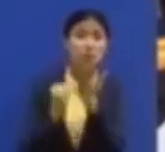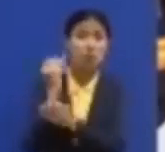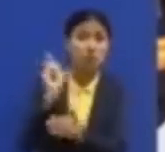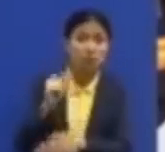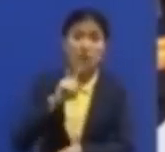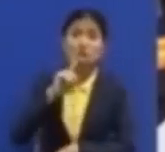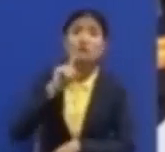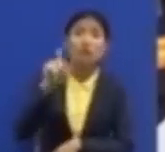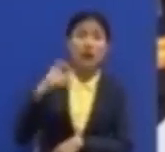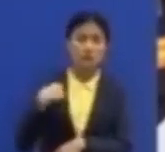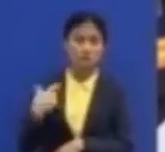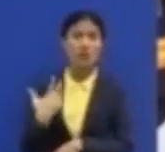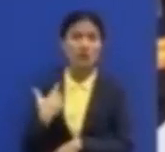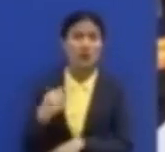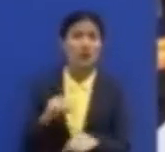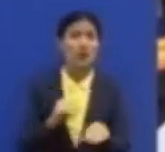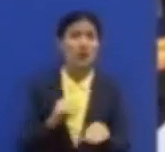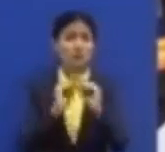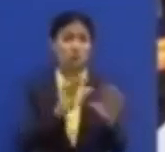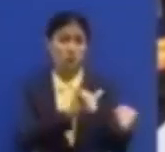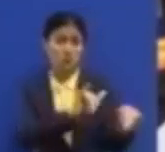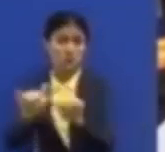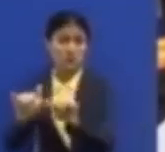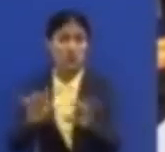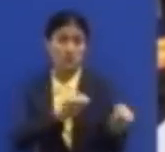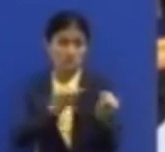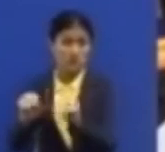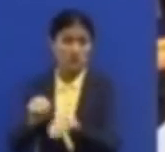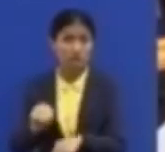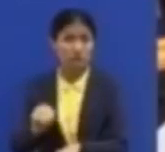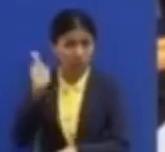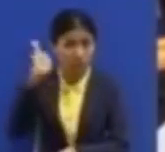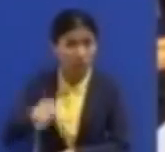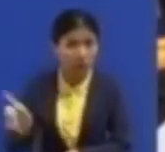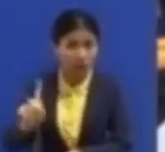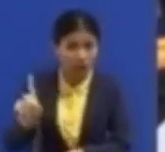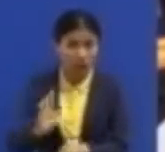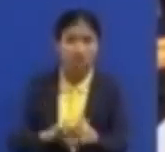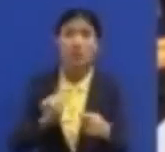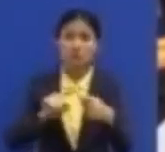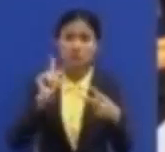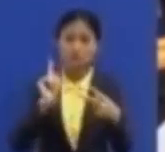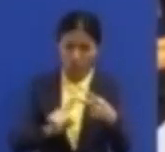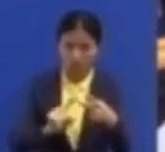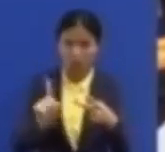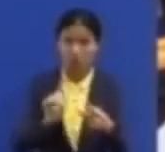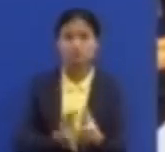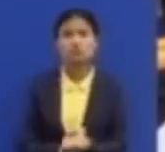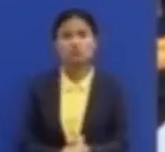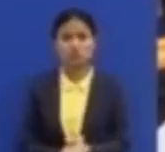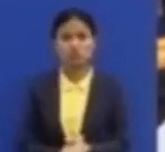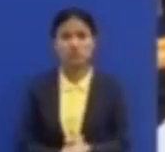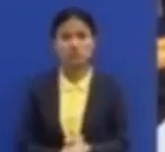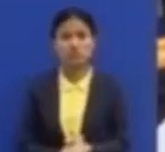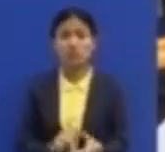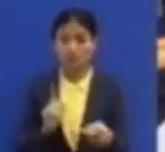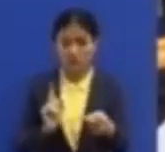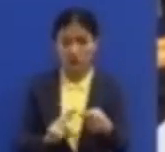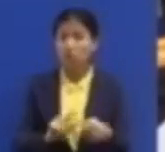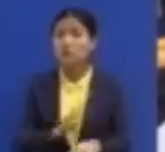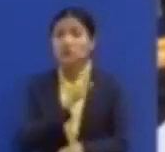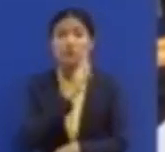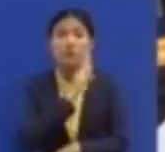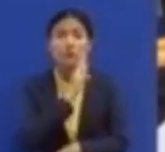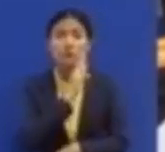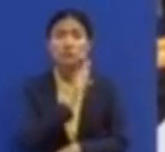งหรือไม่นะครับขอให้ท่านวินิจฉัยด้วยนะครับเรื่องที่สองนะครับผมขอเสนอความเห็นแบบนี้ครับถ้าหากสมมุติว่าจะมี